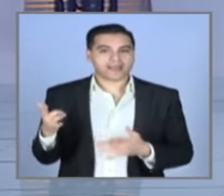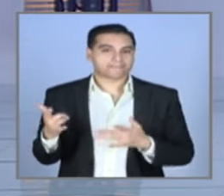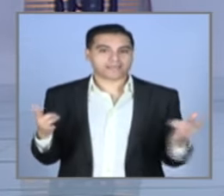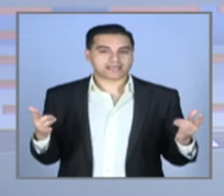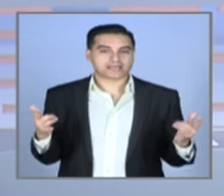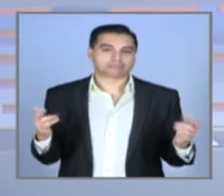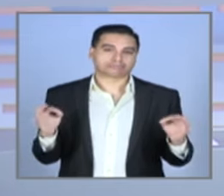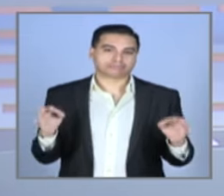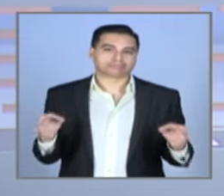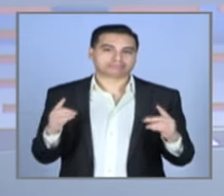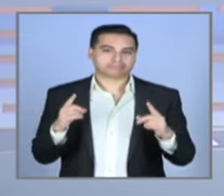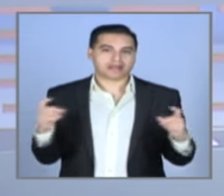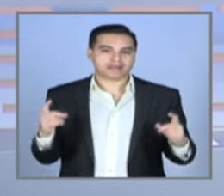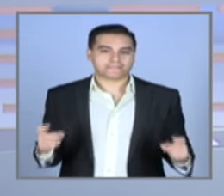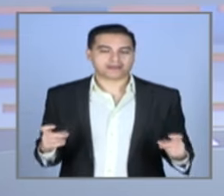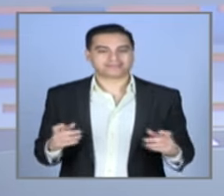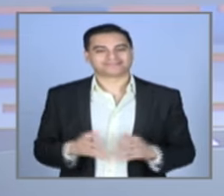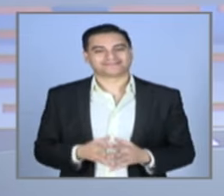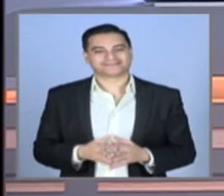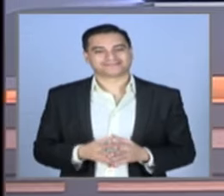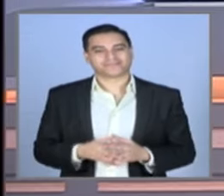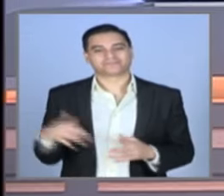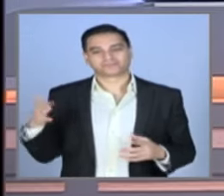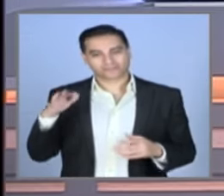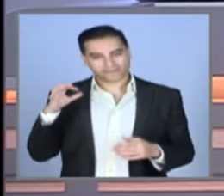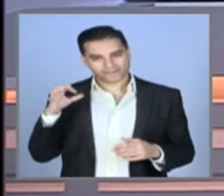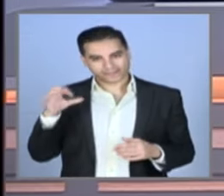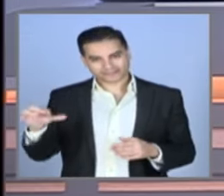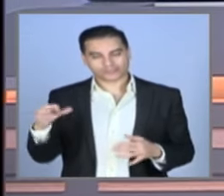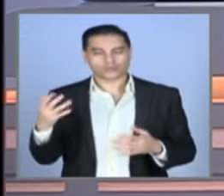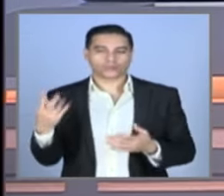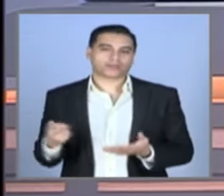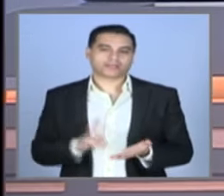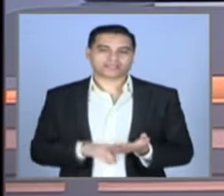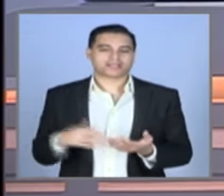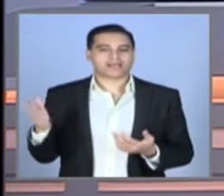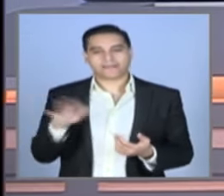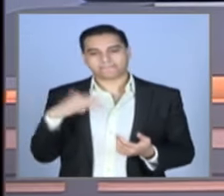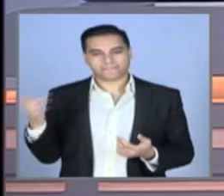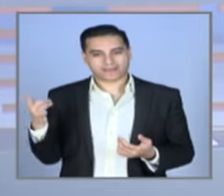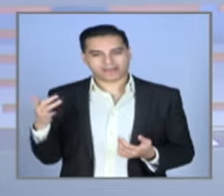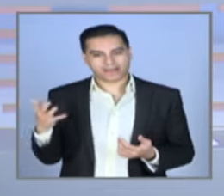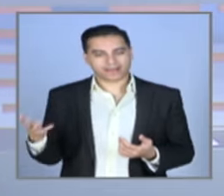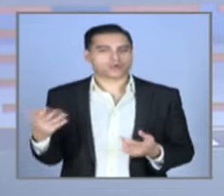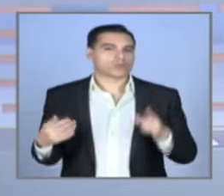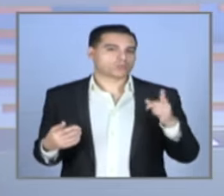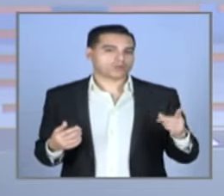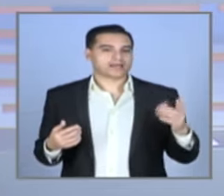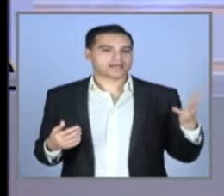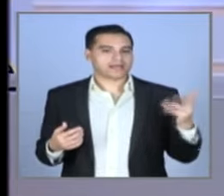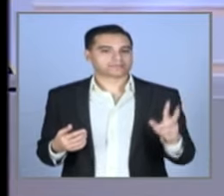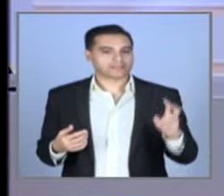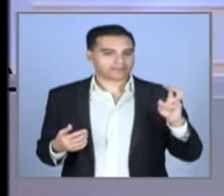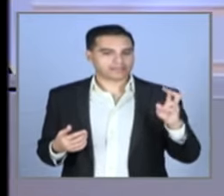100-100. محمد كنتوا كام؟ كنا 90. 90 وإجابتين صح، بقيتوا 100. أيمن